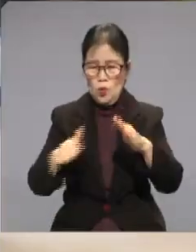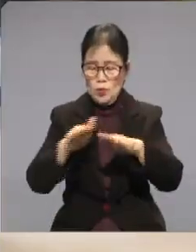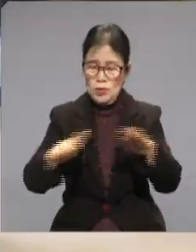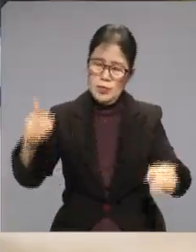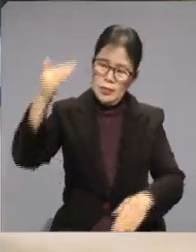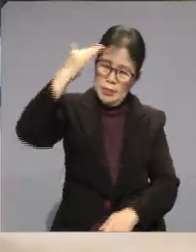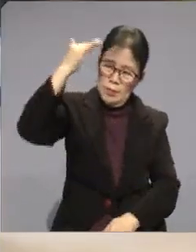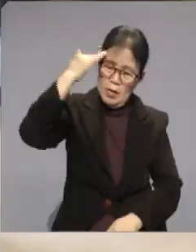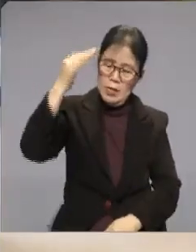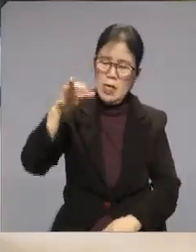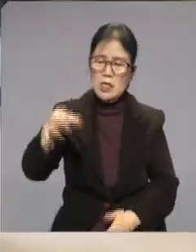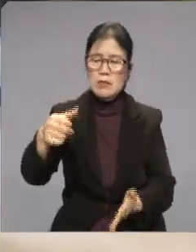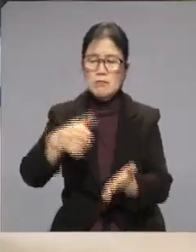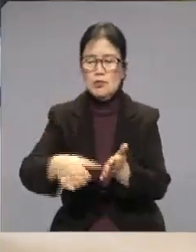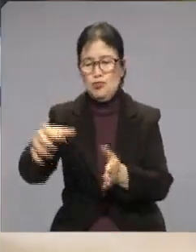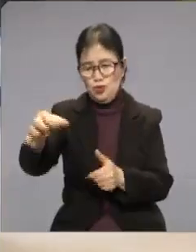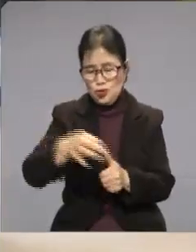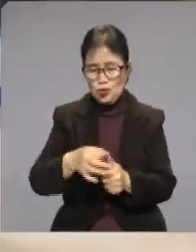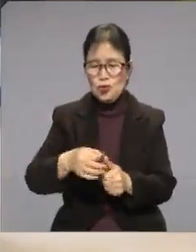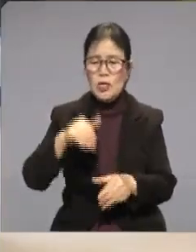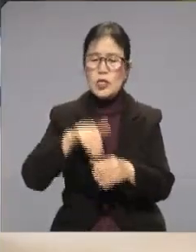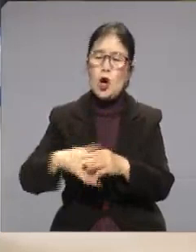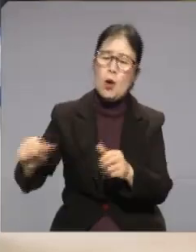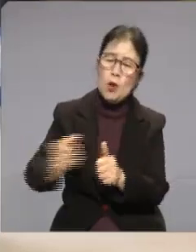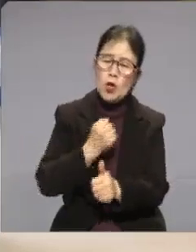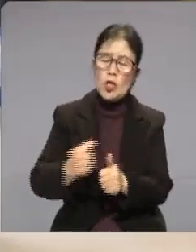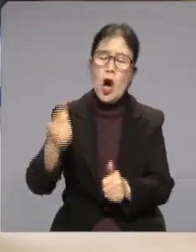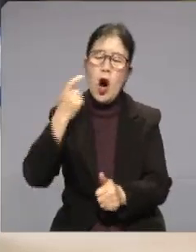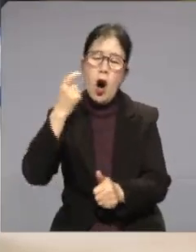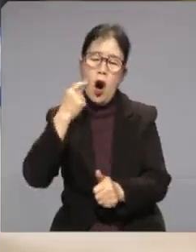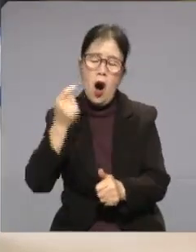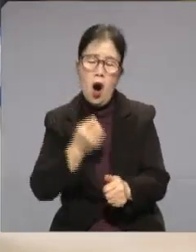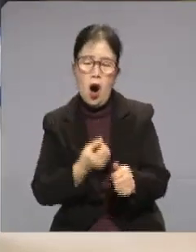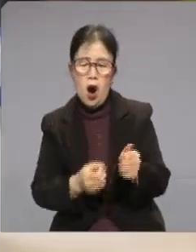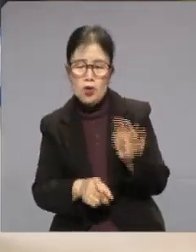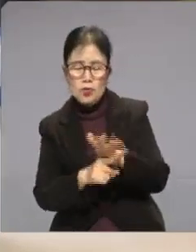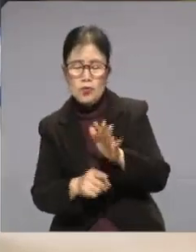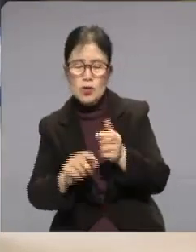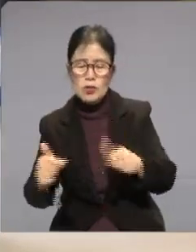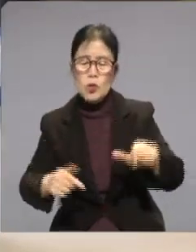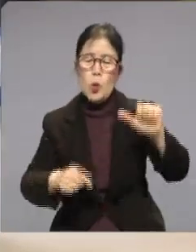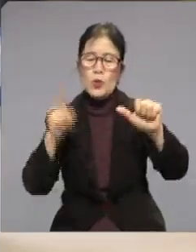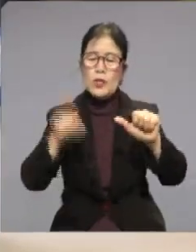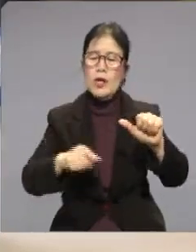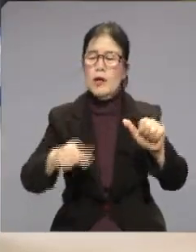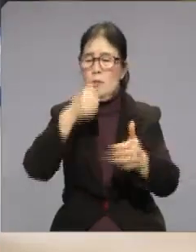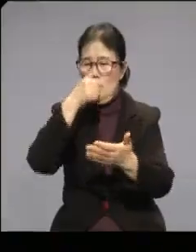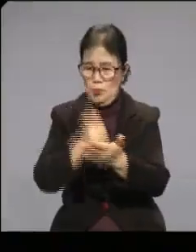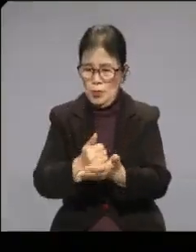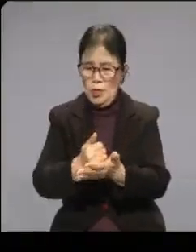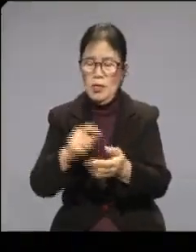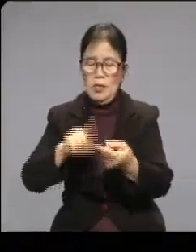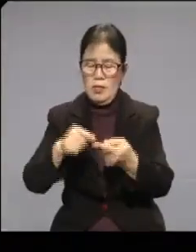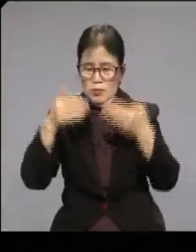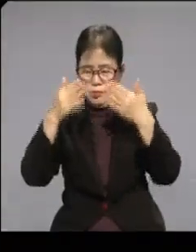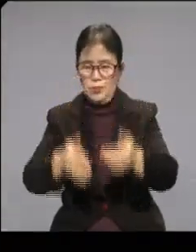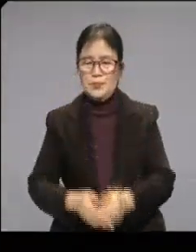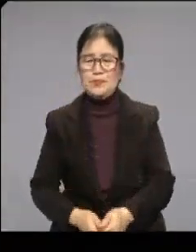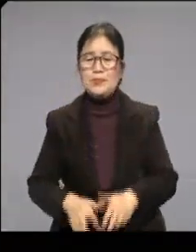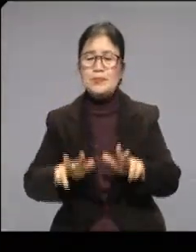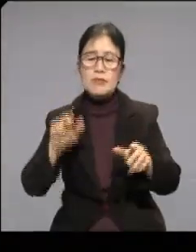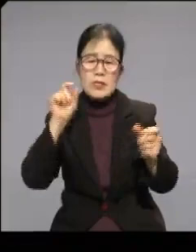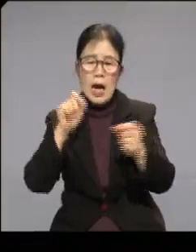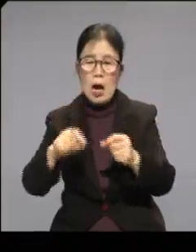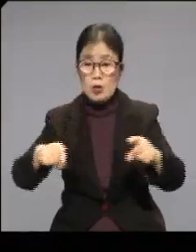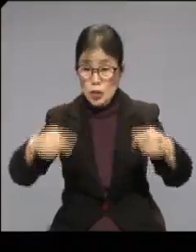침해하는 금품수수와 선거폭력, 허위사실 유포 등 5대 선거범죄가 주요 대상입니다. 당장 다가오는